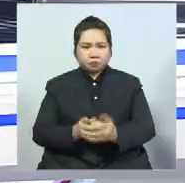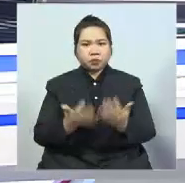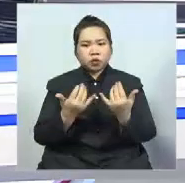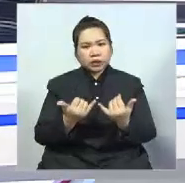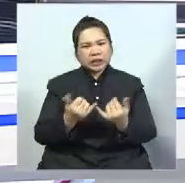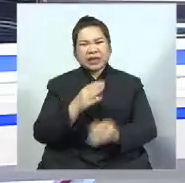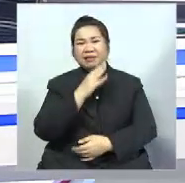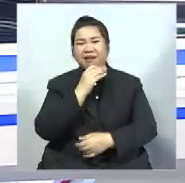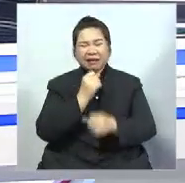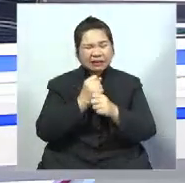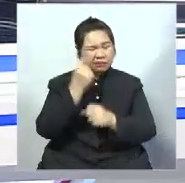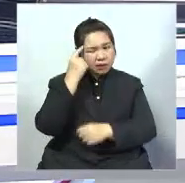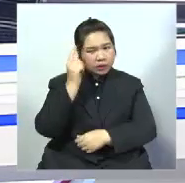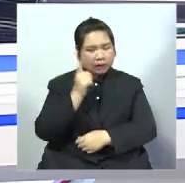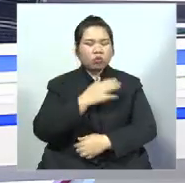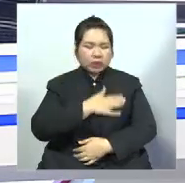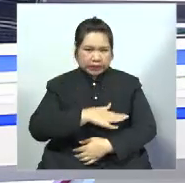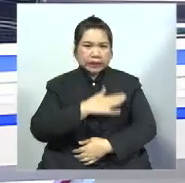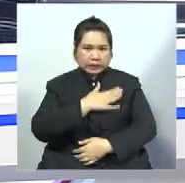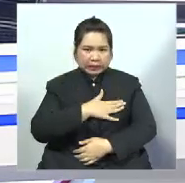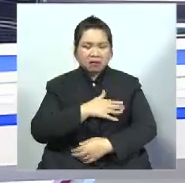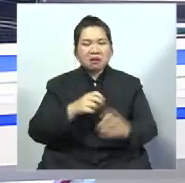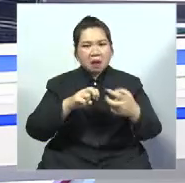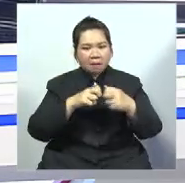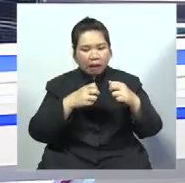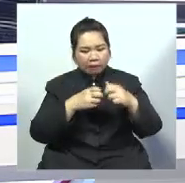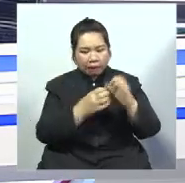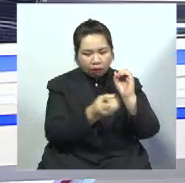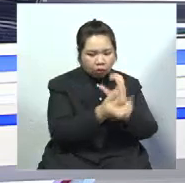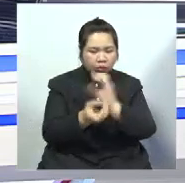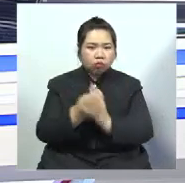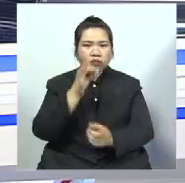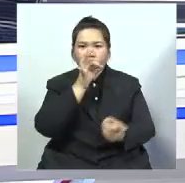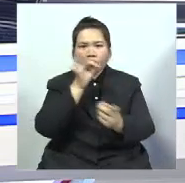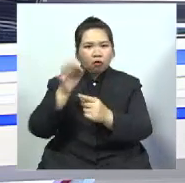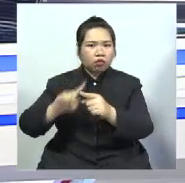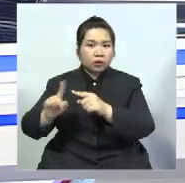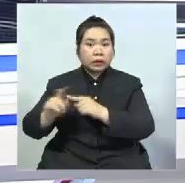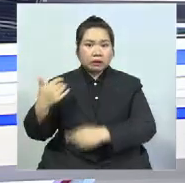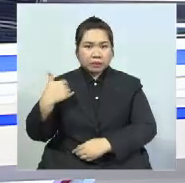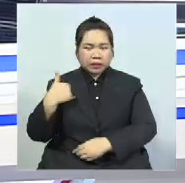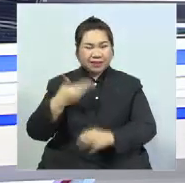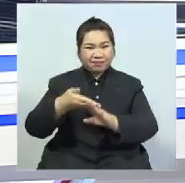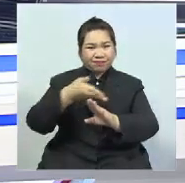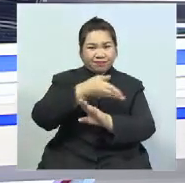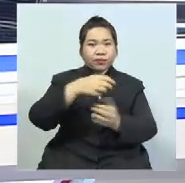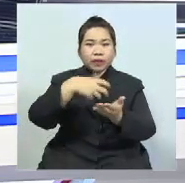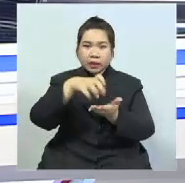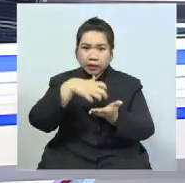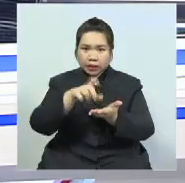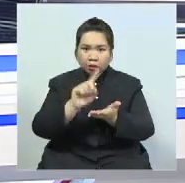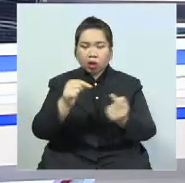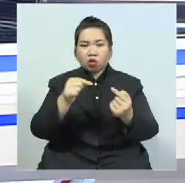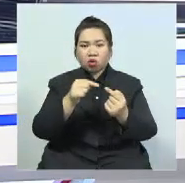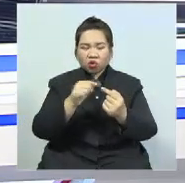คะช่วงนี้ทำอะไรเนี่ยต้องคิดให้รอบคอบใจเย็นๆนะคะคดีความนี่เกิดขึ้นมากมายเหลือเกินนะคะล่าสุดเนี่ยที่บอกไปเมื่อสักครู่นี้เลยนะ